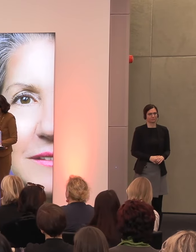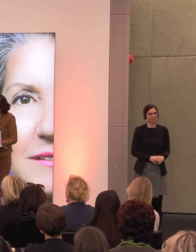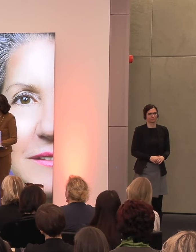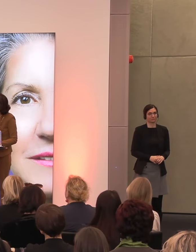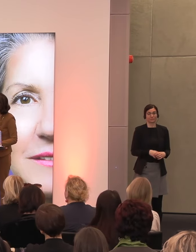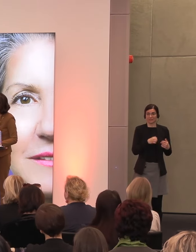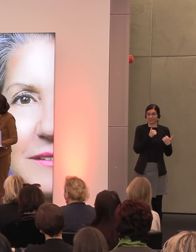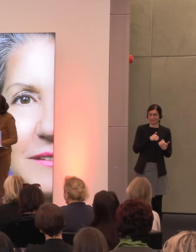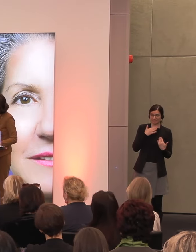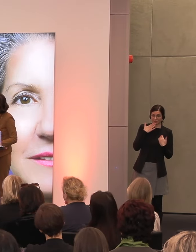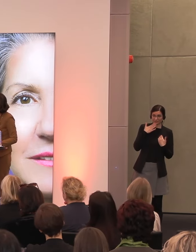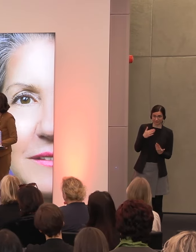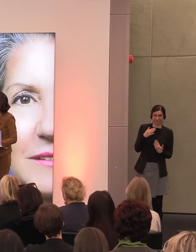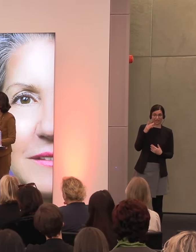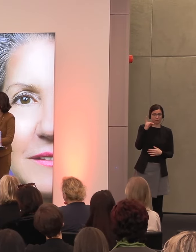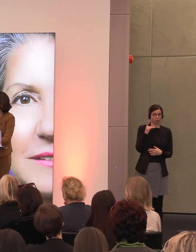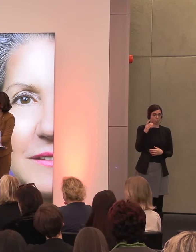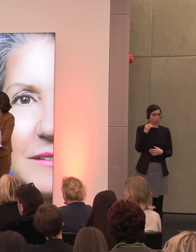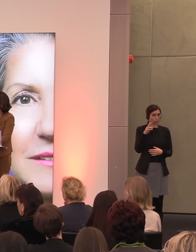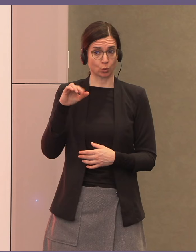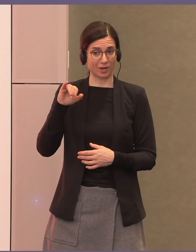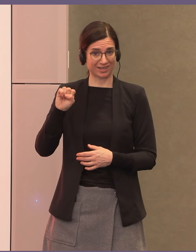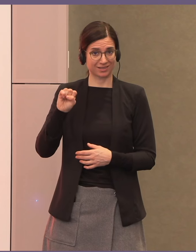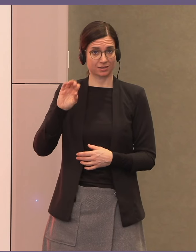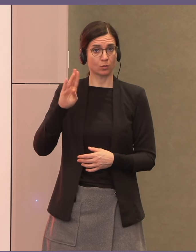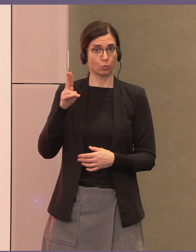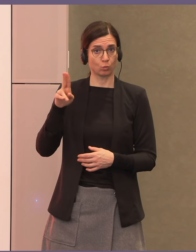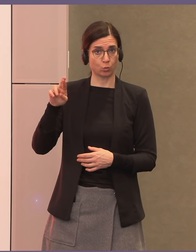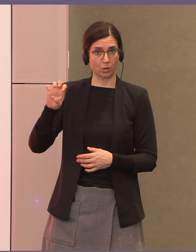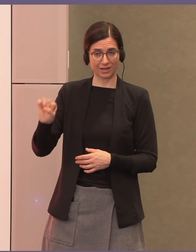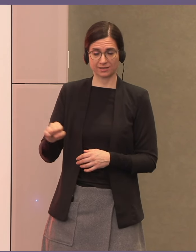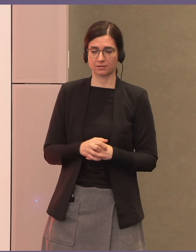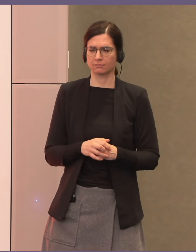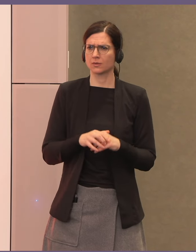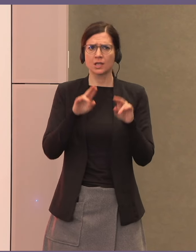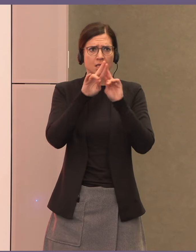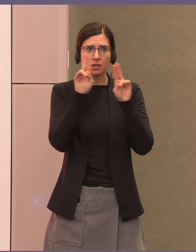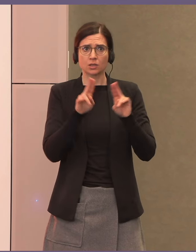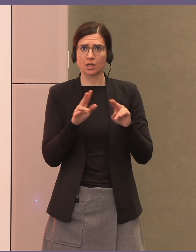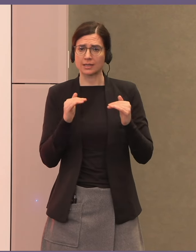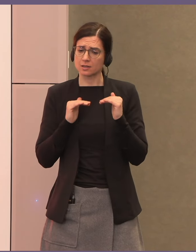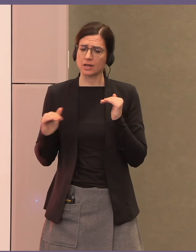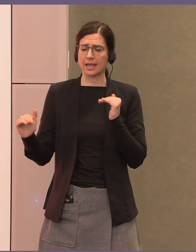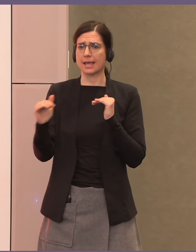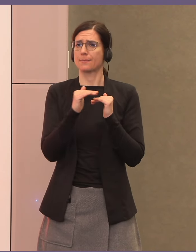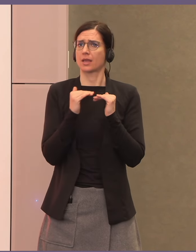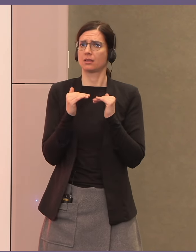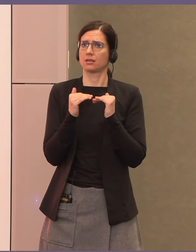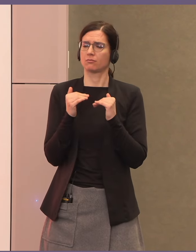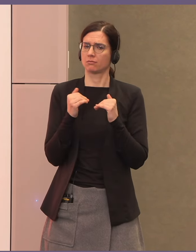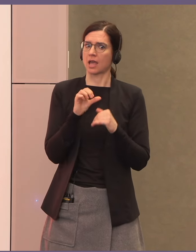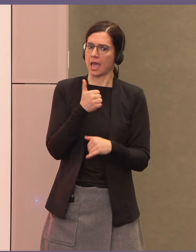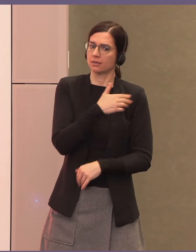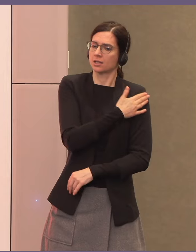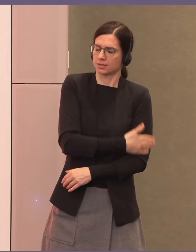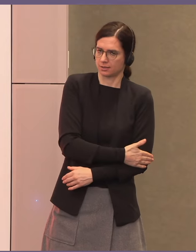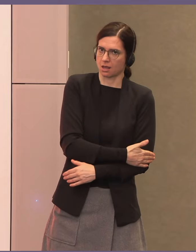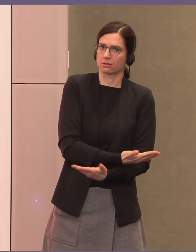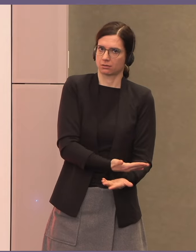Herzlichen Dank, Doris Burris. Und ja, die internationale Ebene ist das eine.